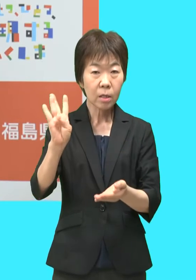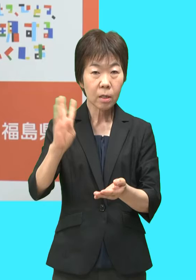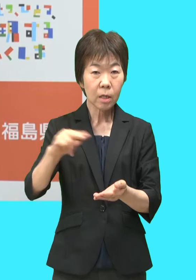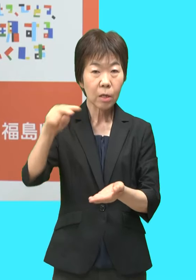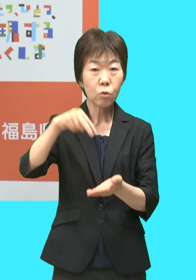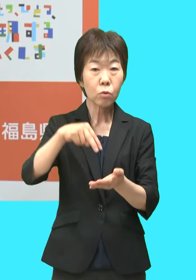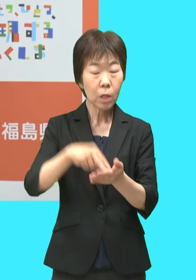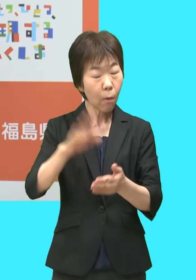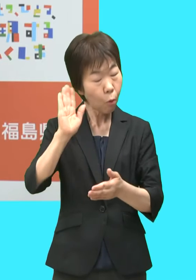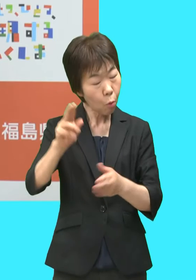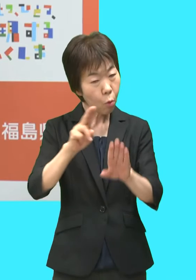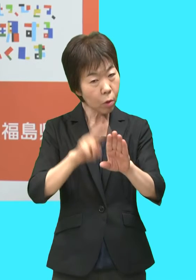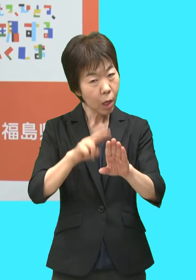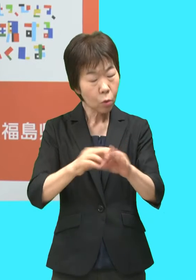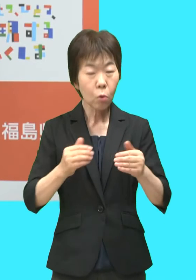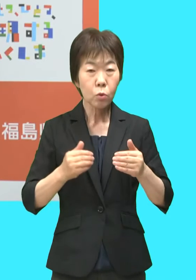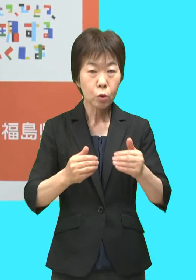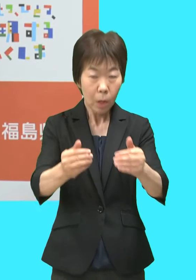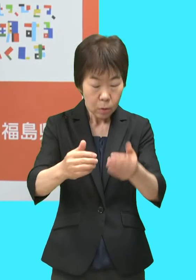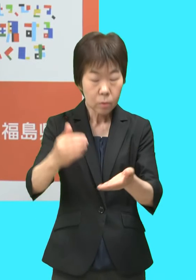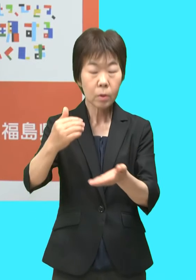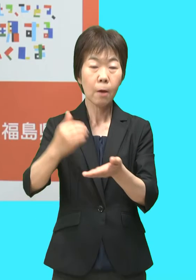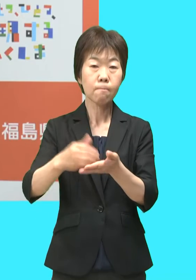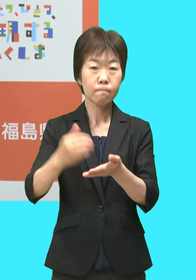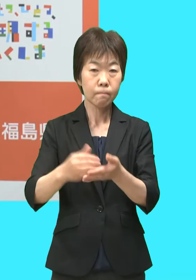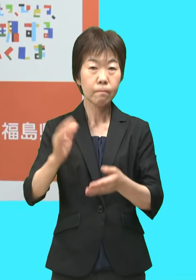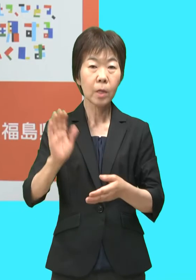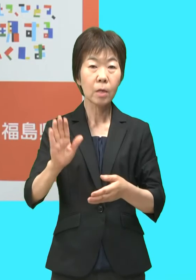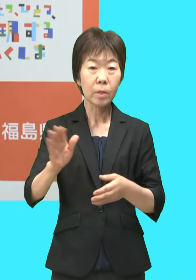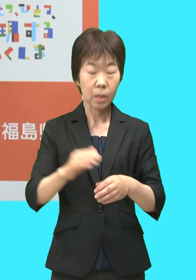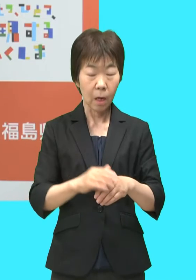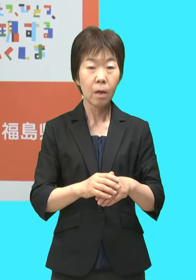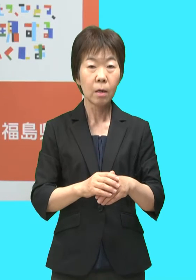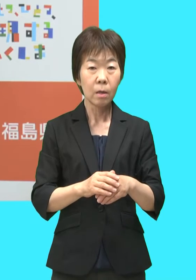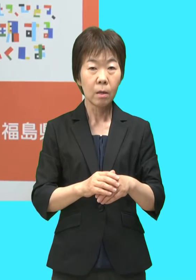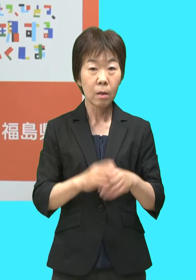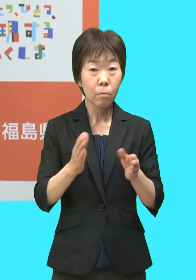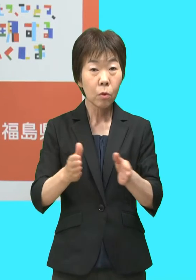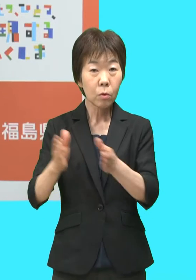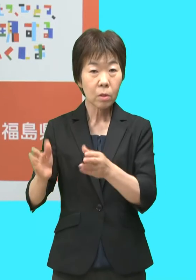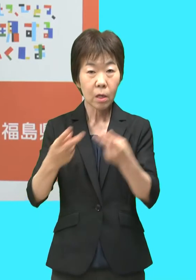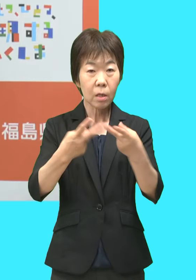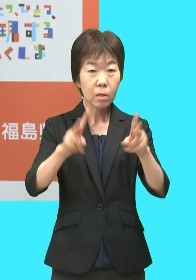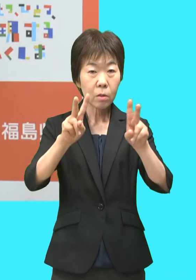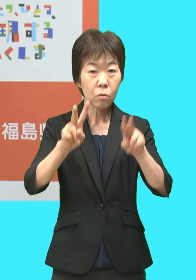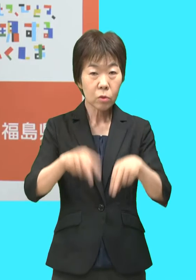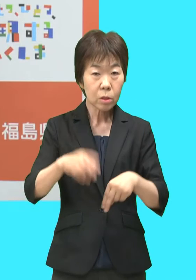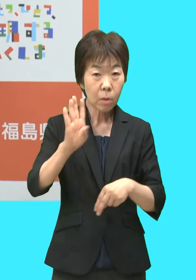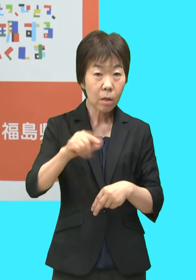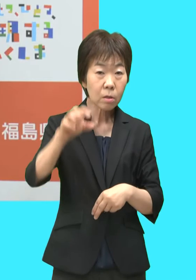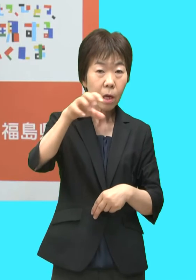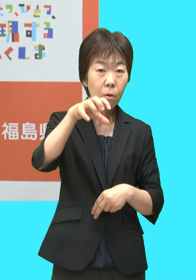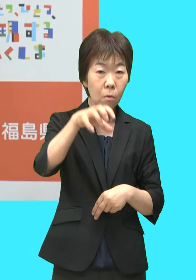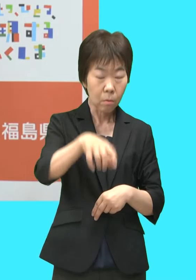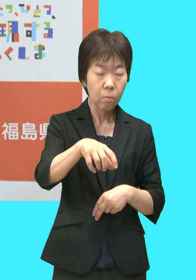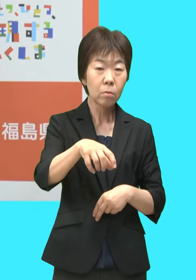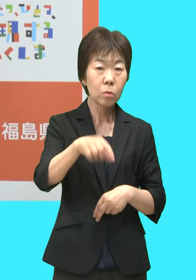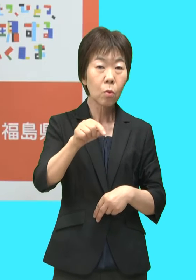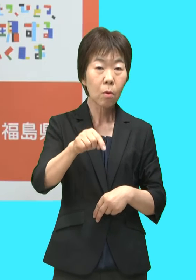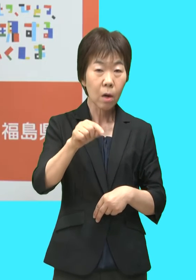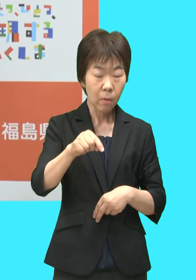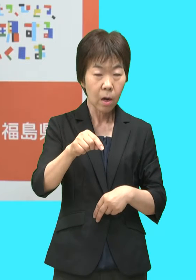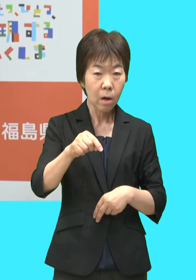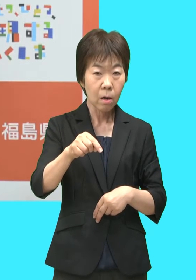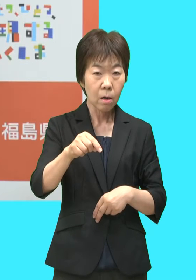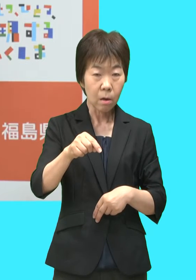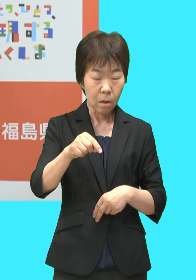検討を進めていくという話が知事の方からあったと思いまして、一方で広島県とかをはじめですね、